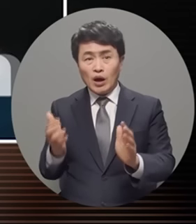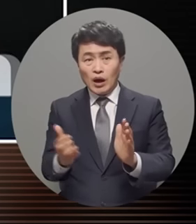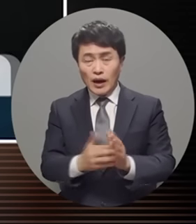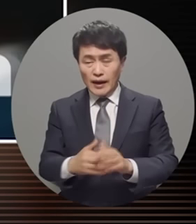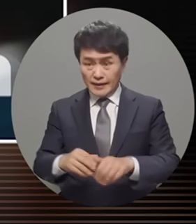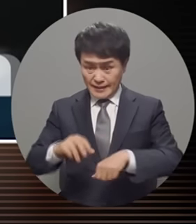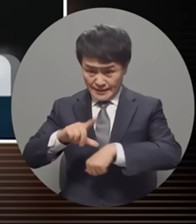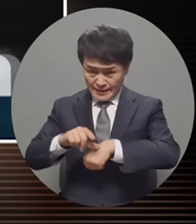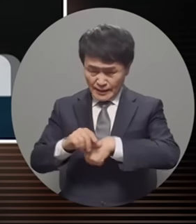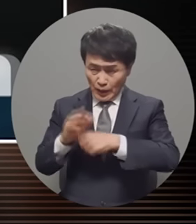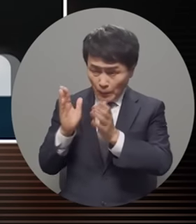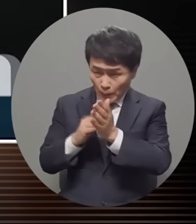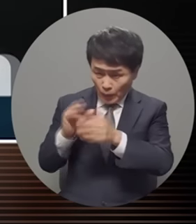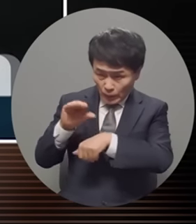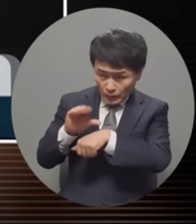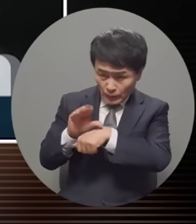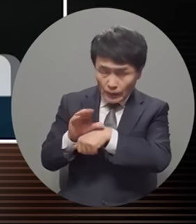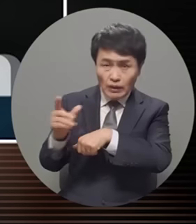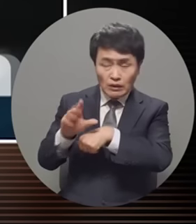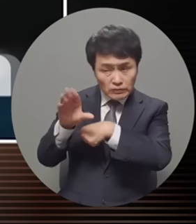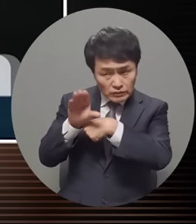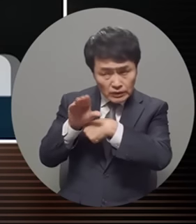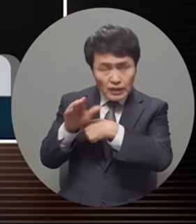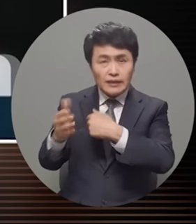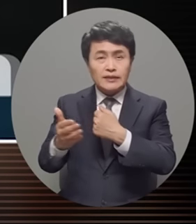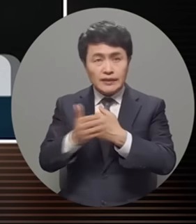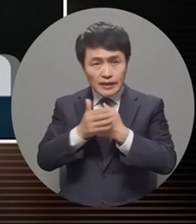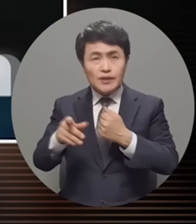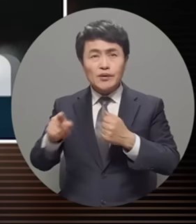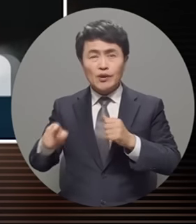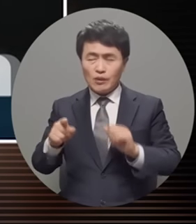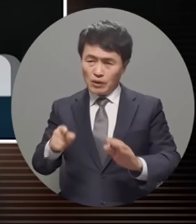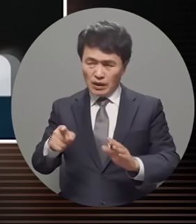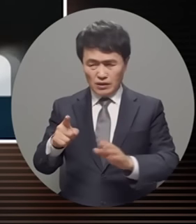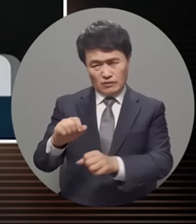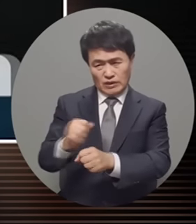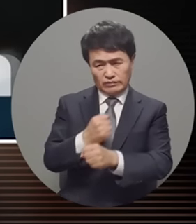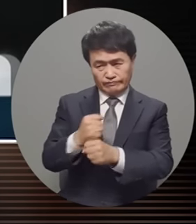몰카까지 들고 와서 이런 걸 했기 때문에 공작이죠.